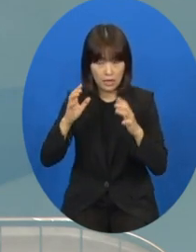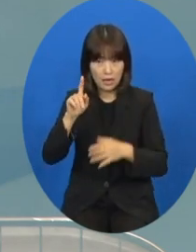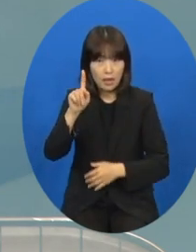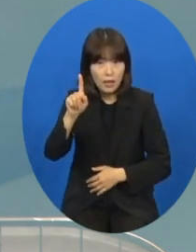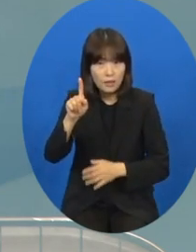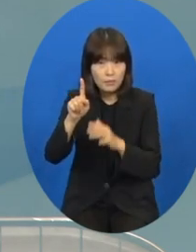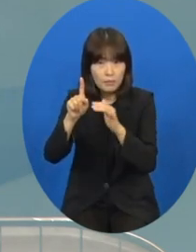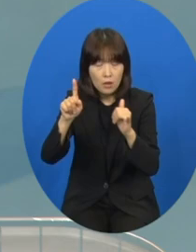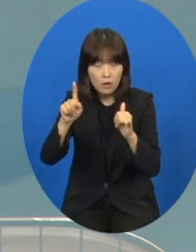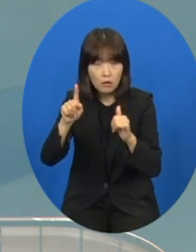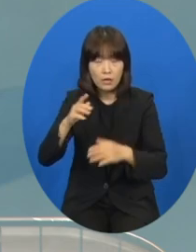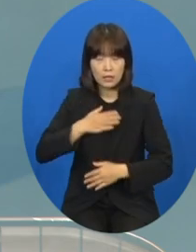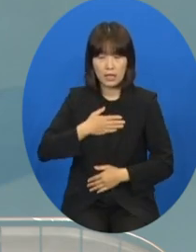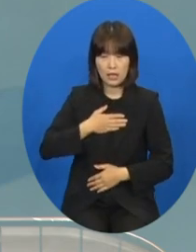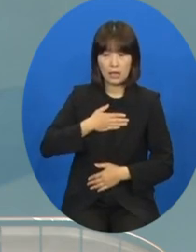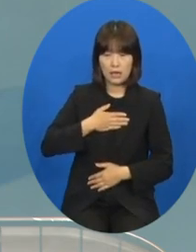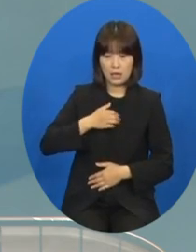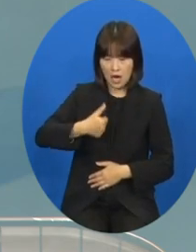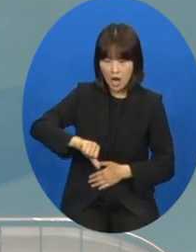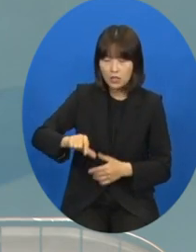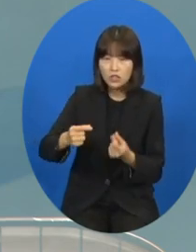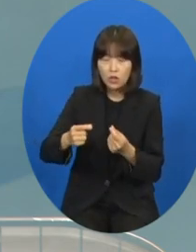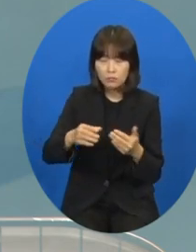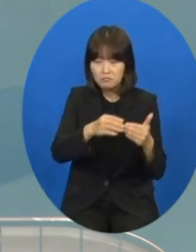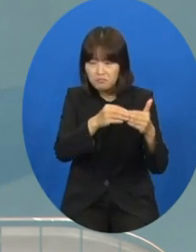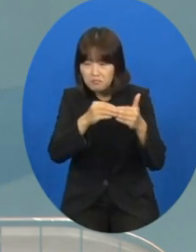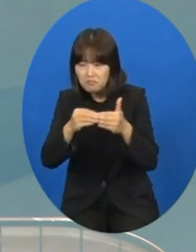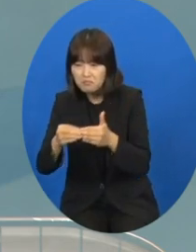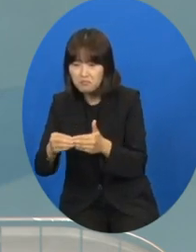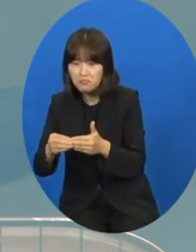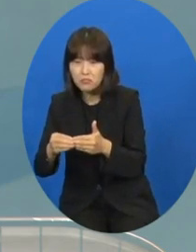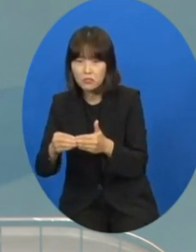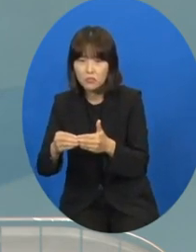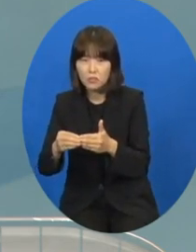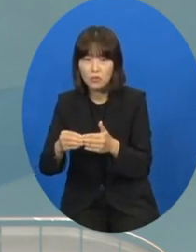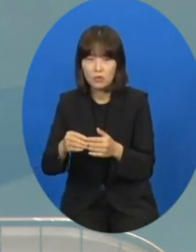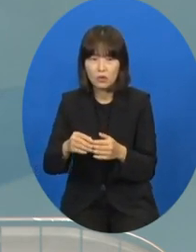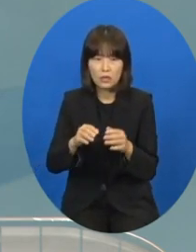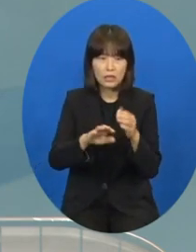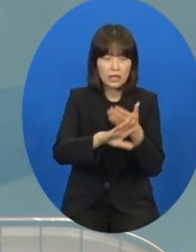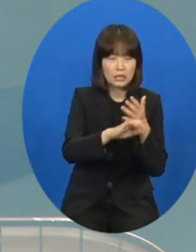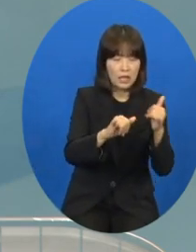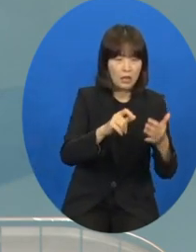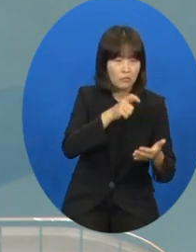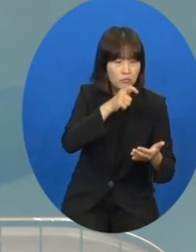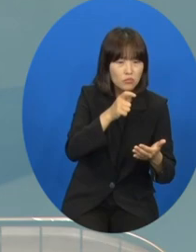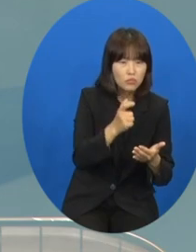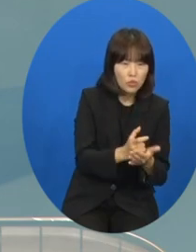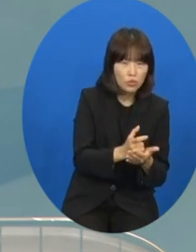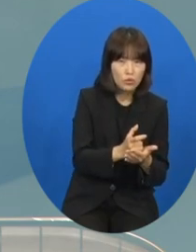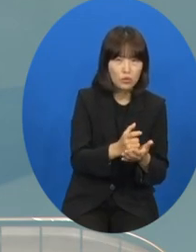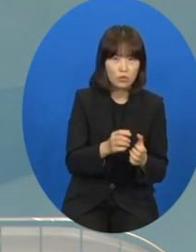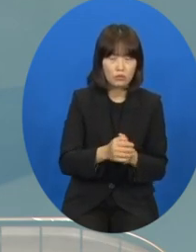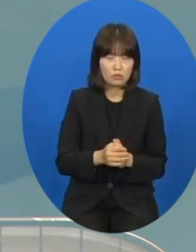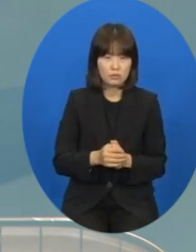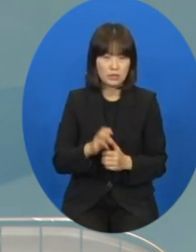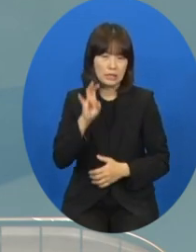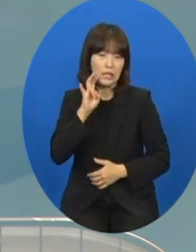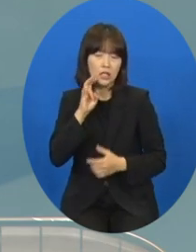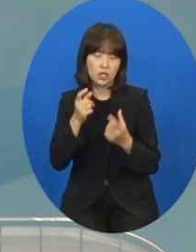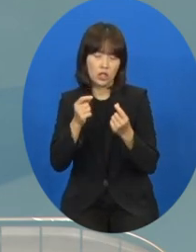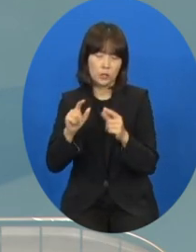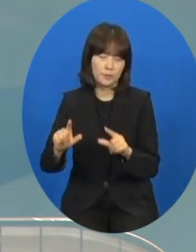마치 자식인 것처럼 데리고 나와 사람들의 눈을 속이려고 거의 창녀처럼 그렇게